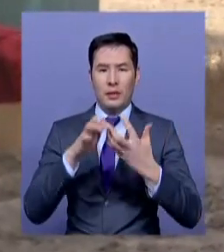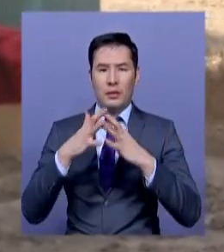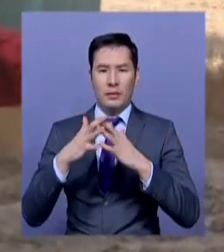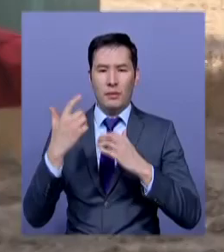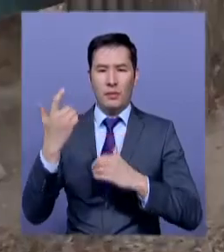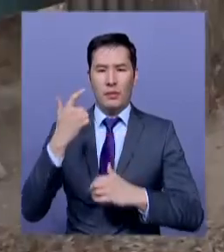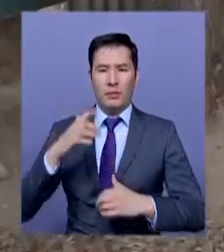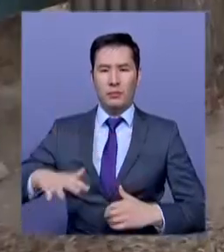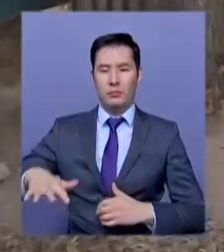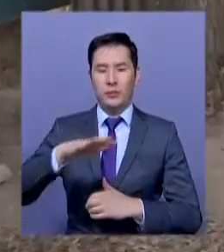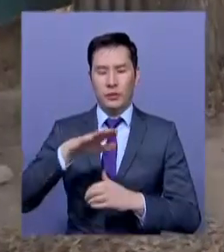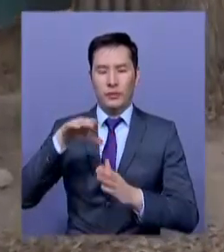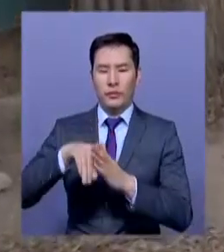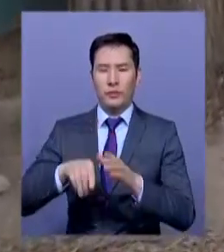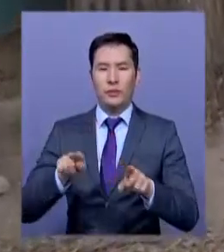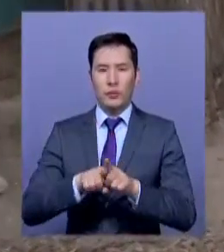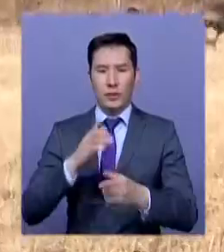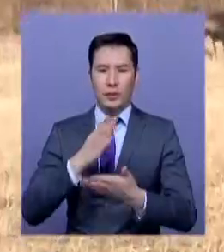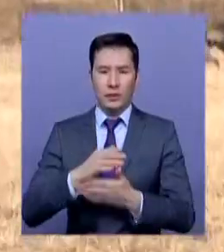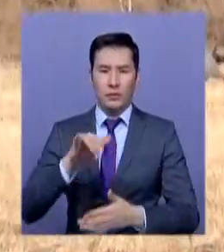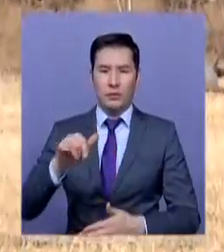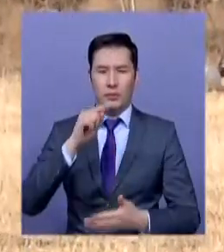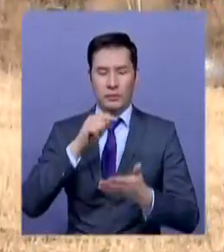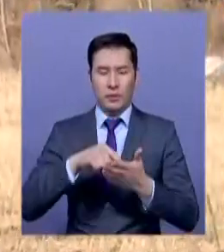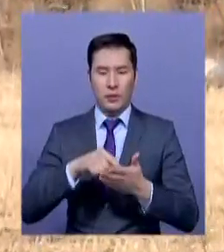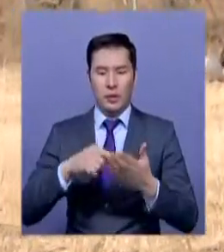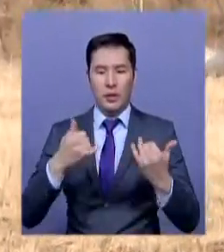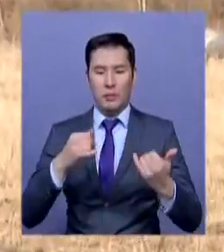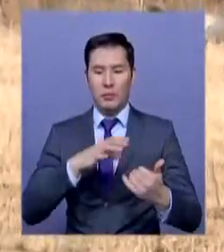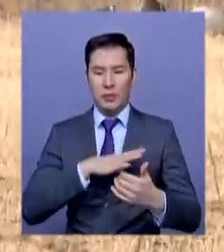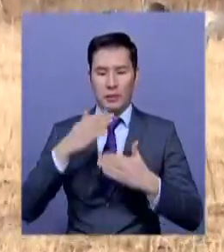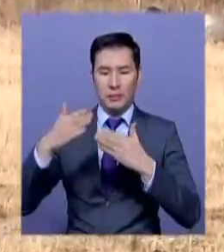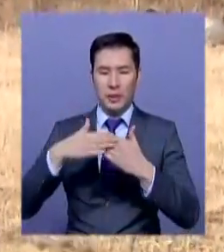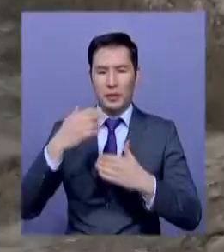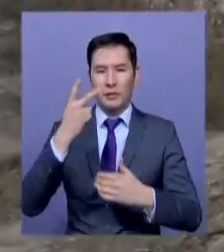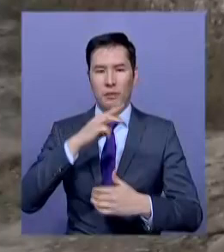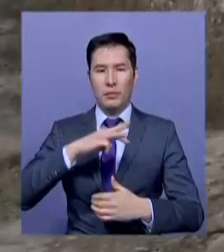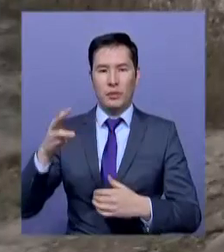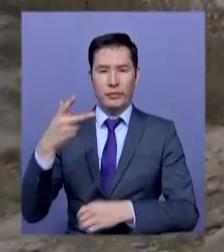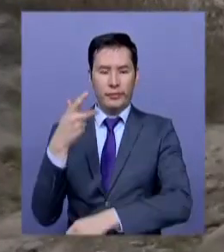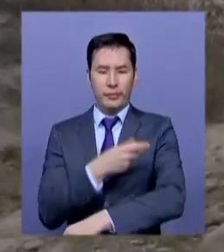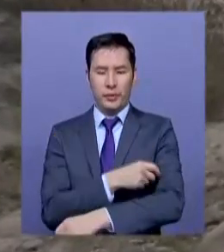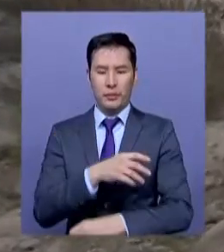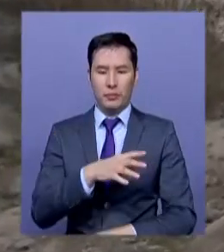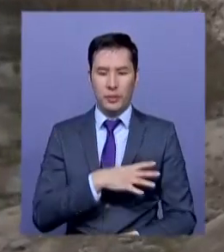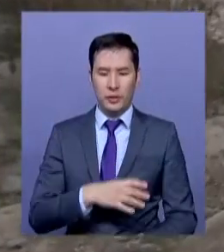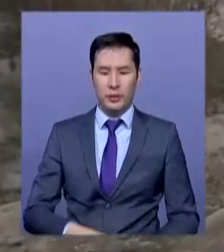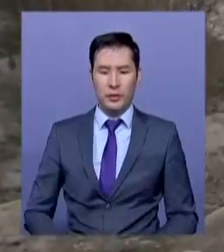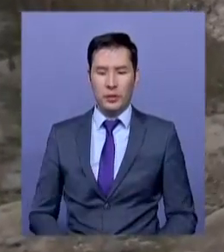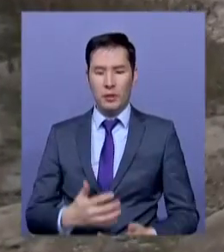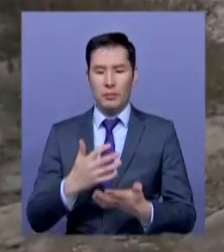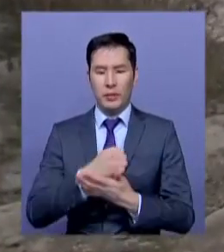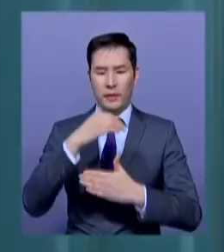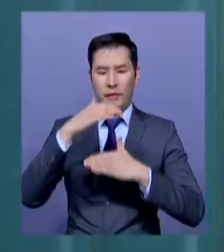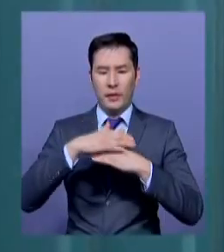дейін облыста 2 миллионнан астам құсқа вакцина егілгенін айтты. Ал жергілікті тұрғындар кешкілігі уақытта құстың сасыған